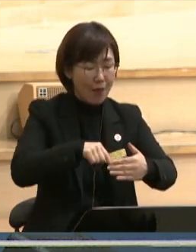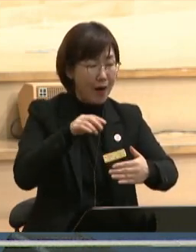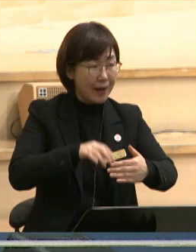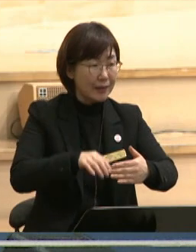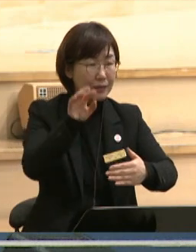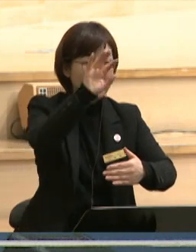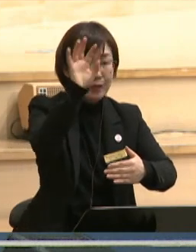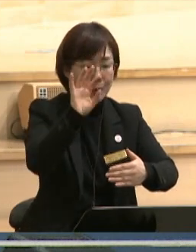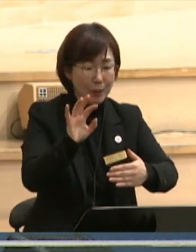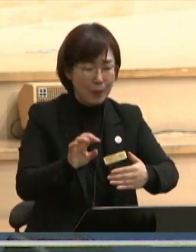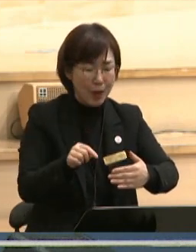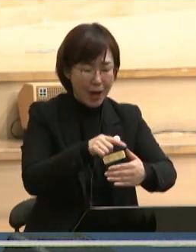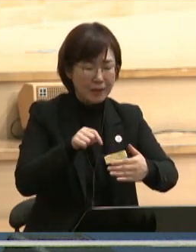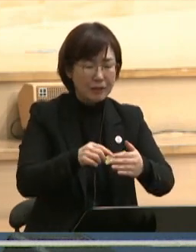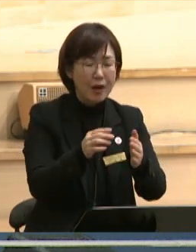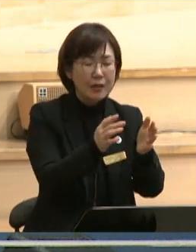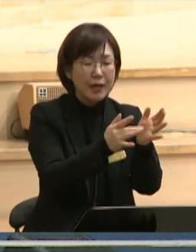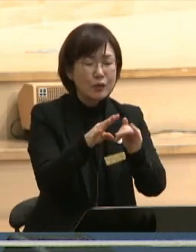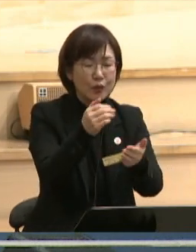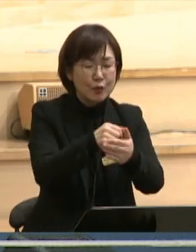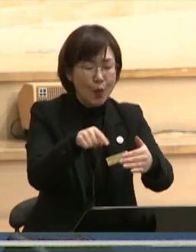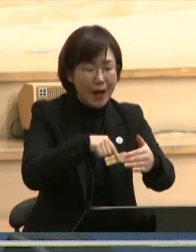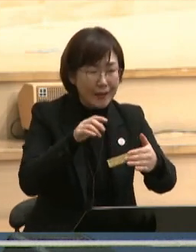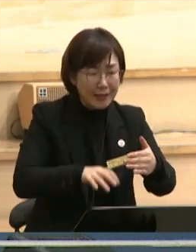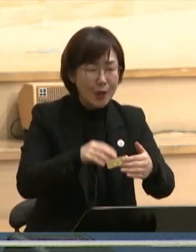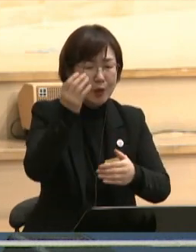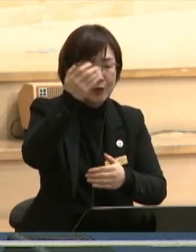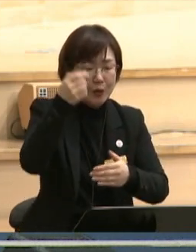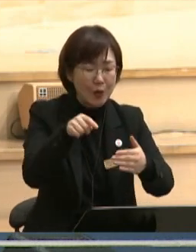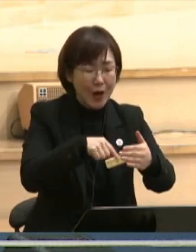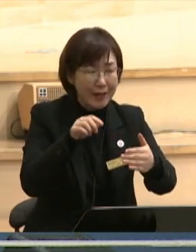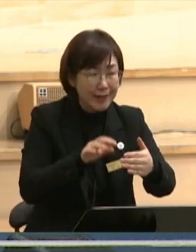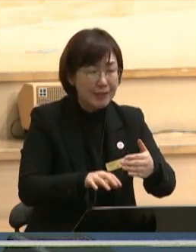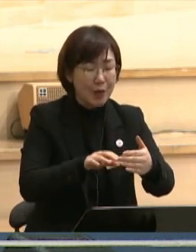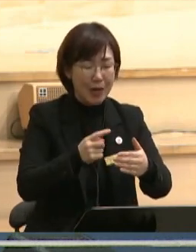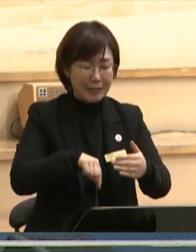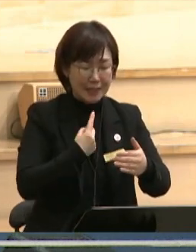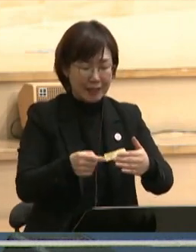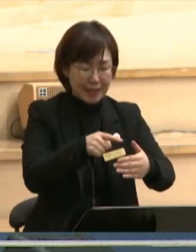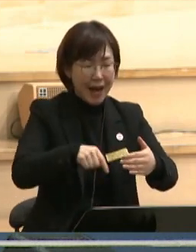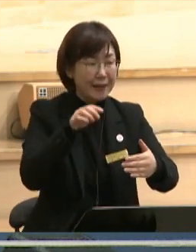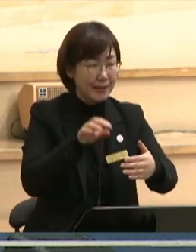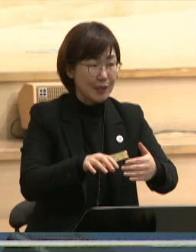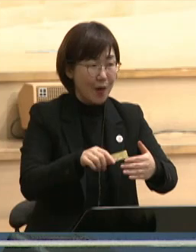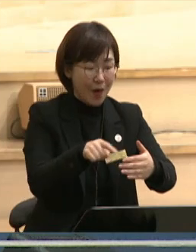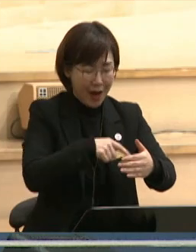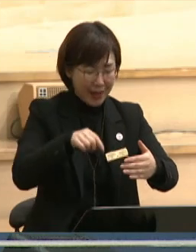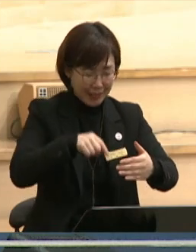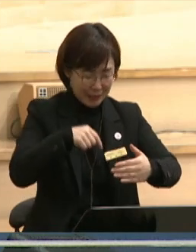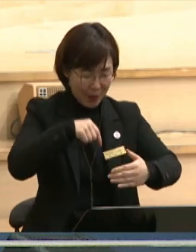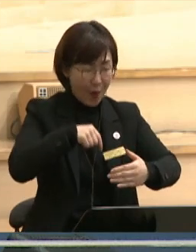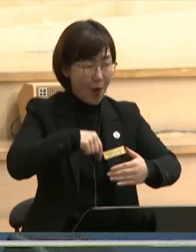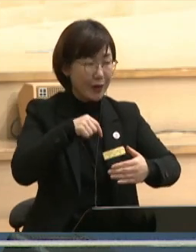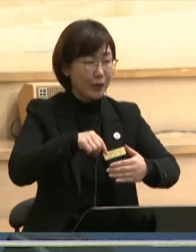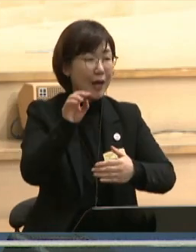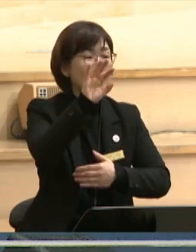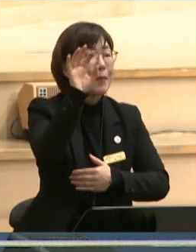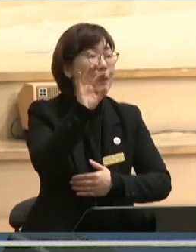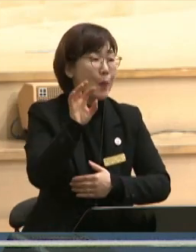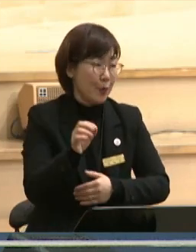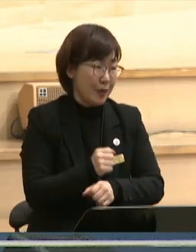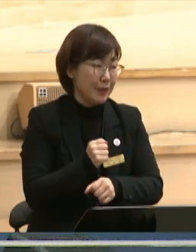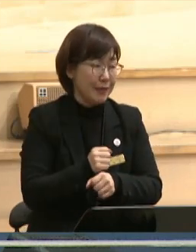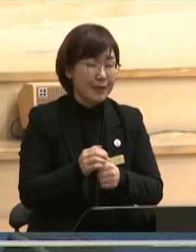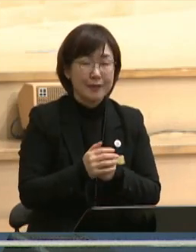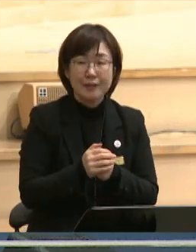그리스도 예수 안에서 자기 안에서 성령 안에서 안에서 안에서 반복하고 있죠 요한복음도